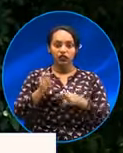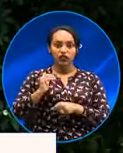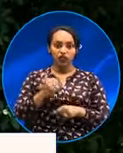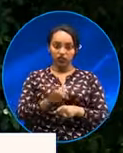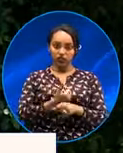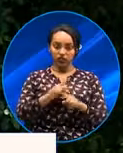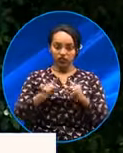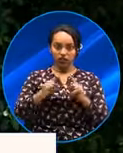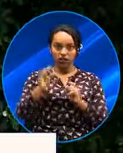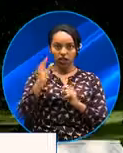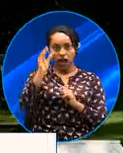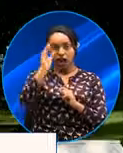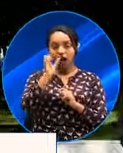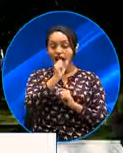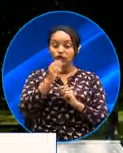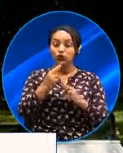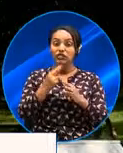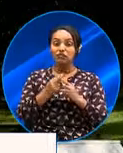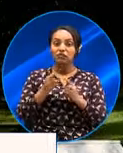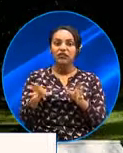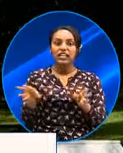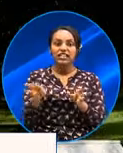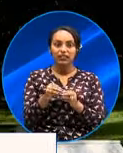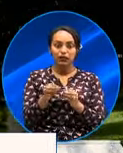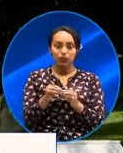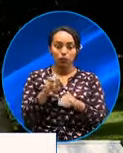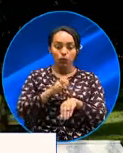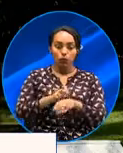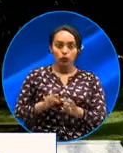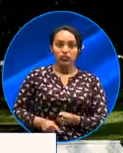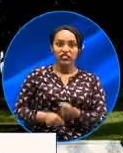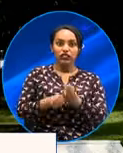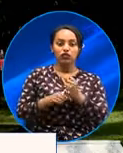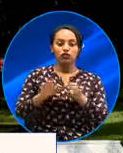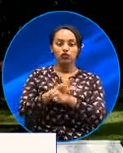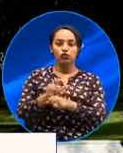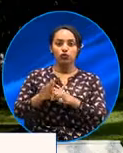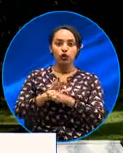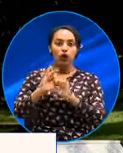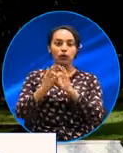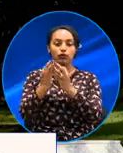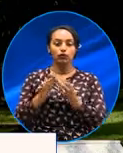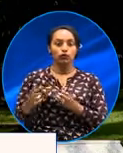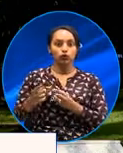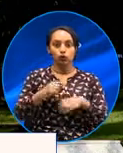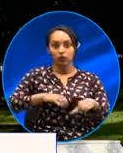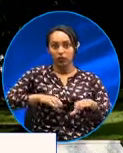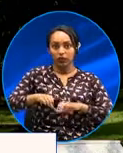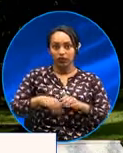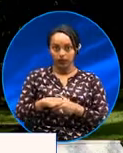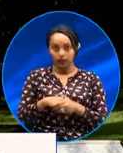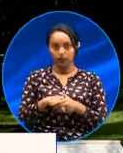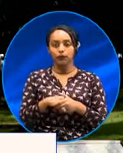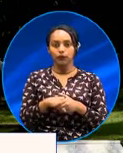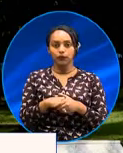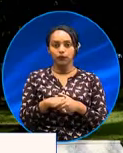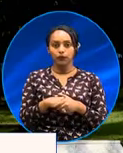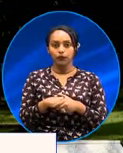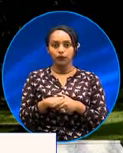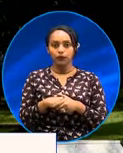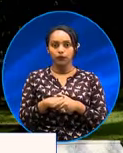ግን በአርቲስቱ ስም የተሰበሰበውን በወቅቱ ድጋፍ ሙሉ በሙሉ ለቤተሰቡ እንዲሆን በማድረግ